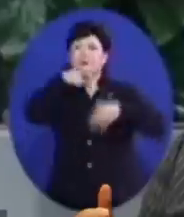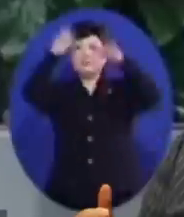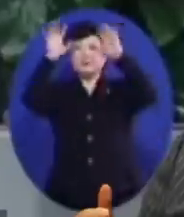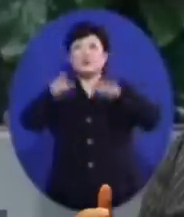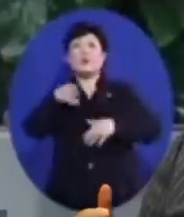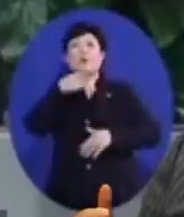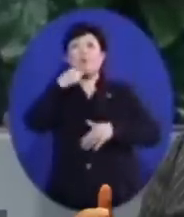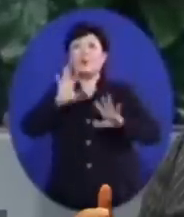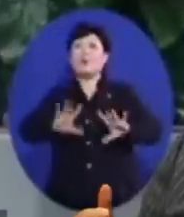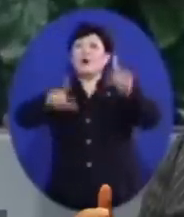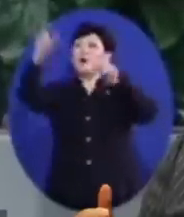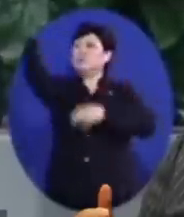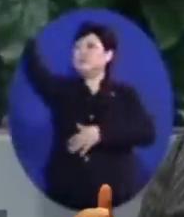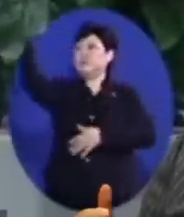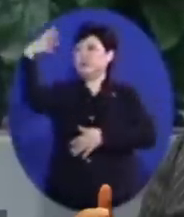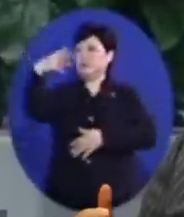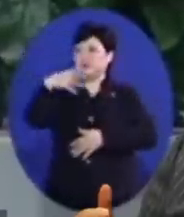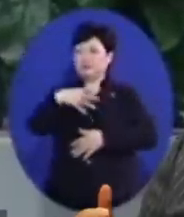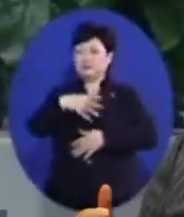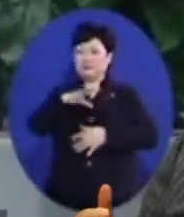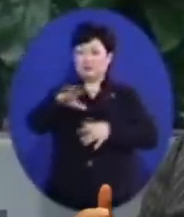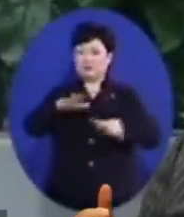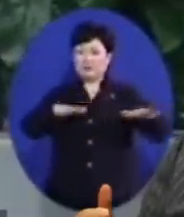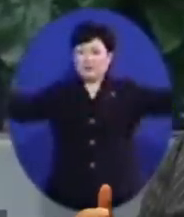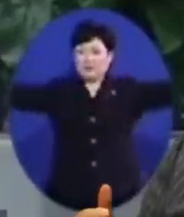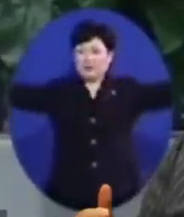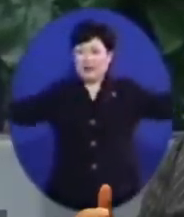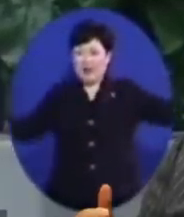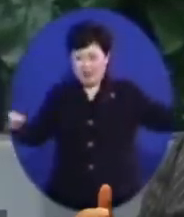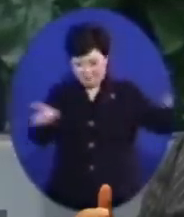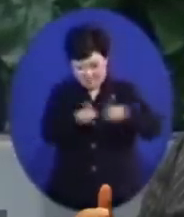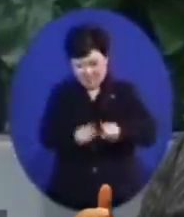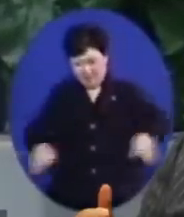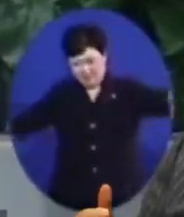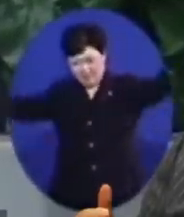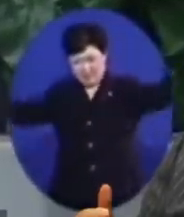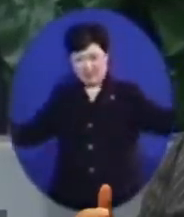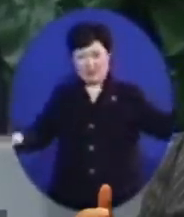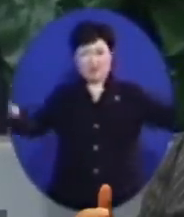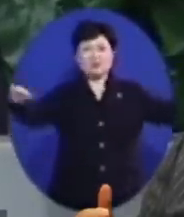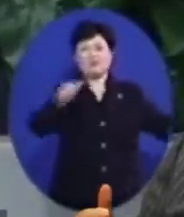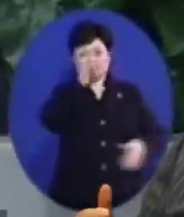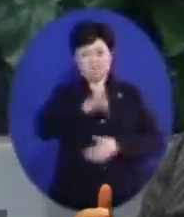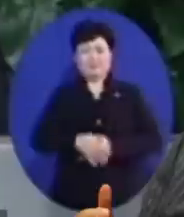않고 햇빛이 쨍쨍 쪼이는 곳에 때를 지어 날게 되는 것입니다.